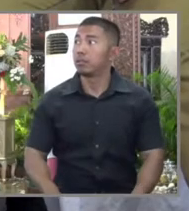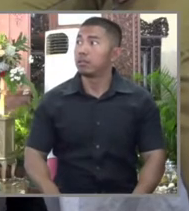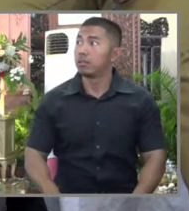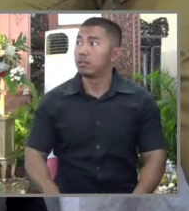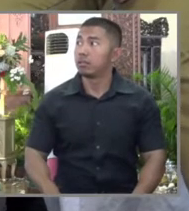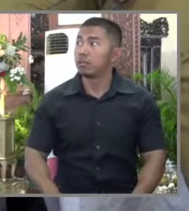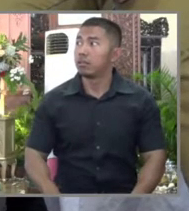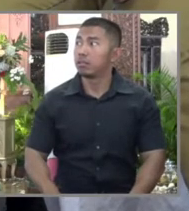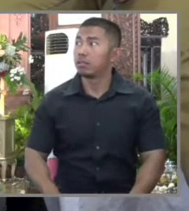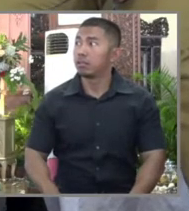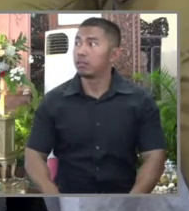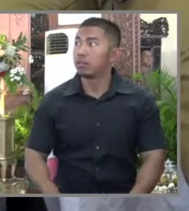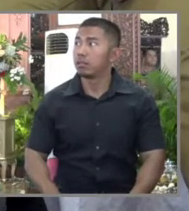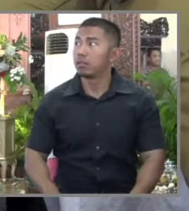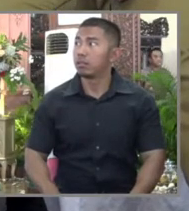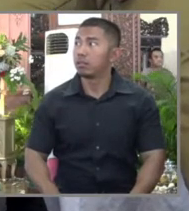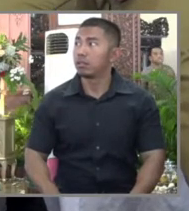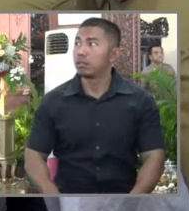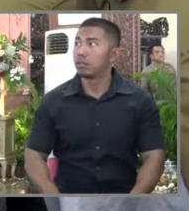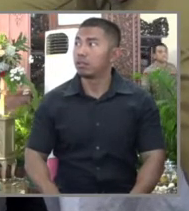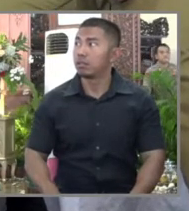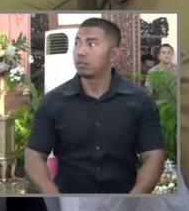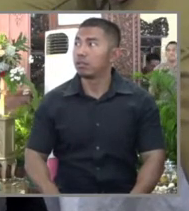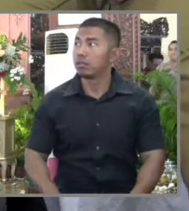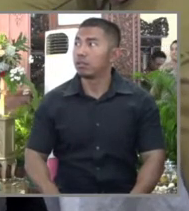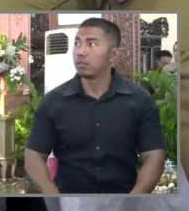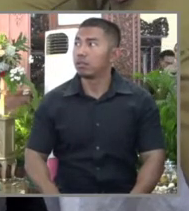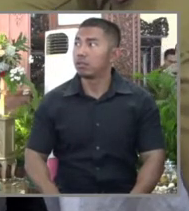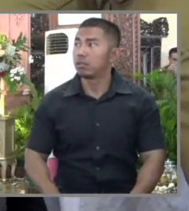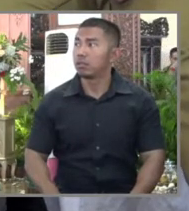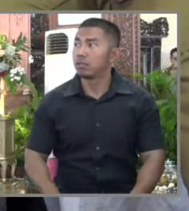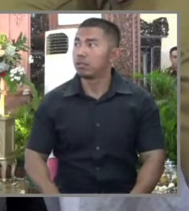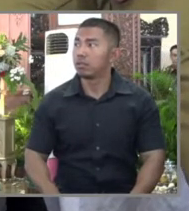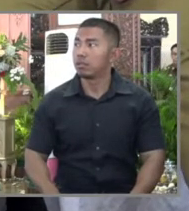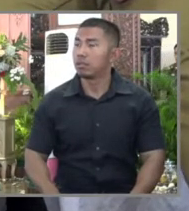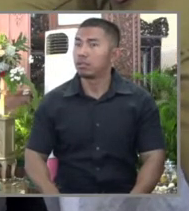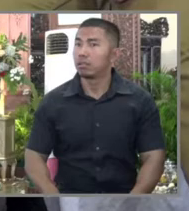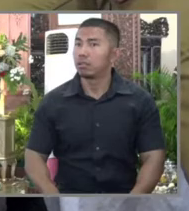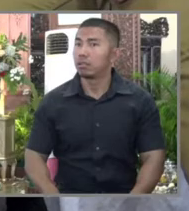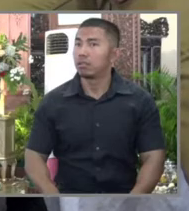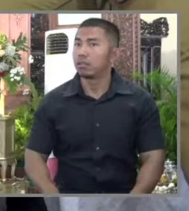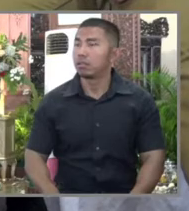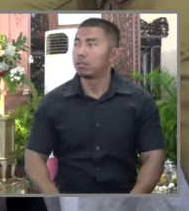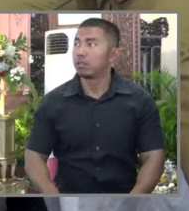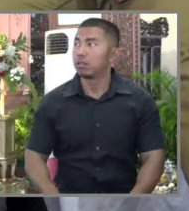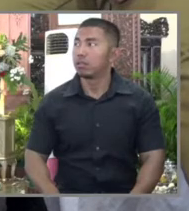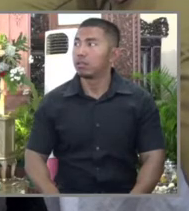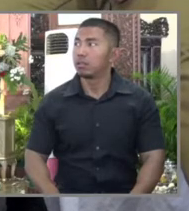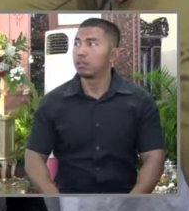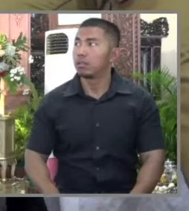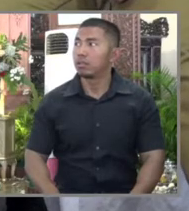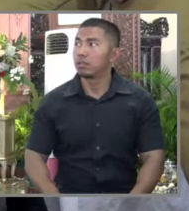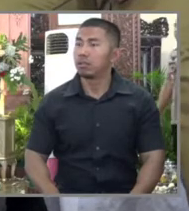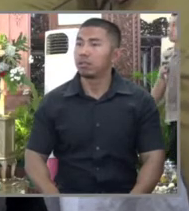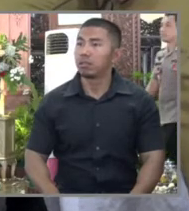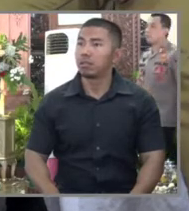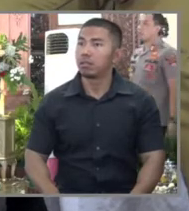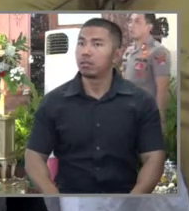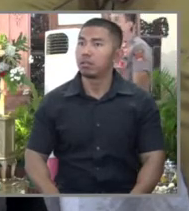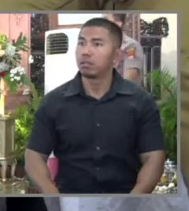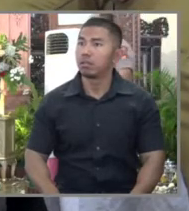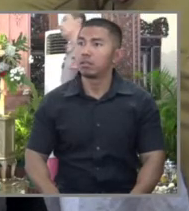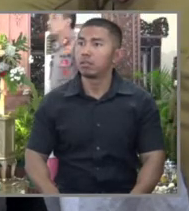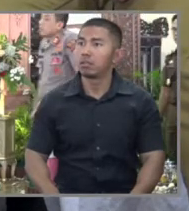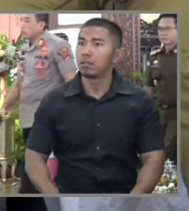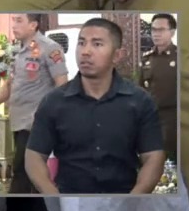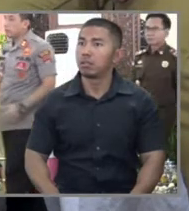baik ya. Salah satu. Monggo silakan. Forum anak. Iya. Monggo silakan dulu, Pak. Bisa